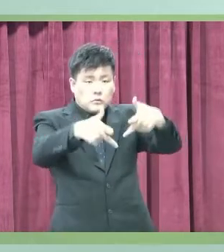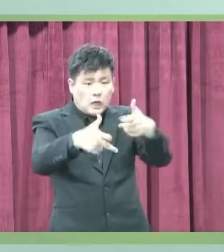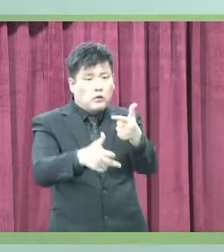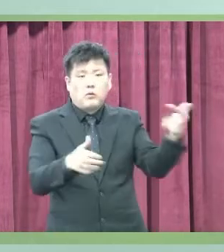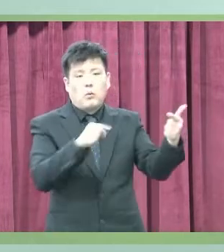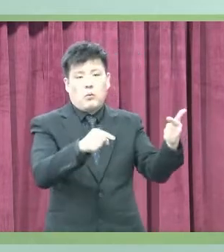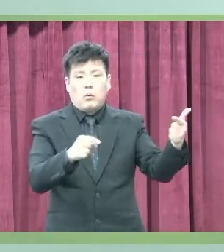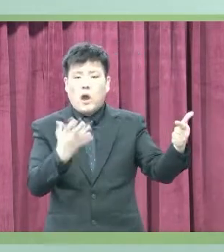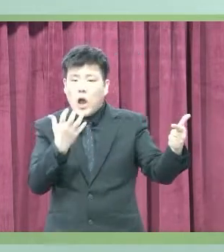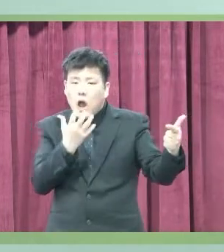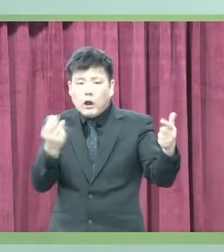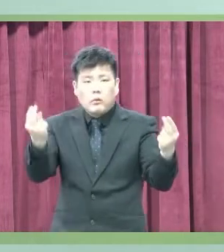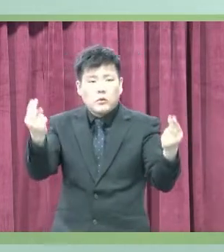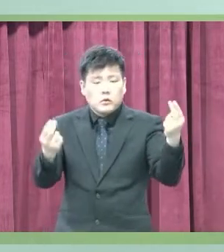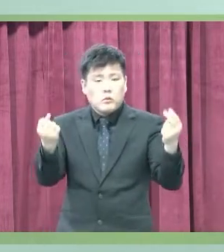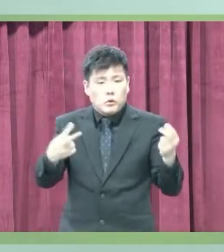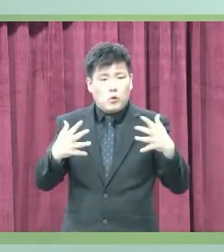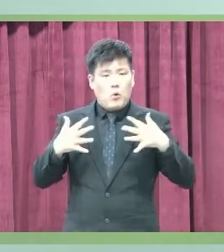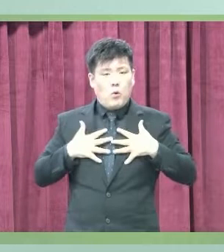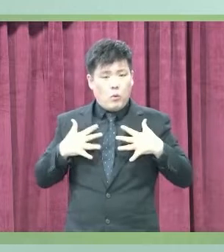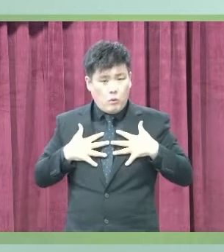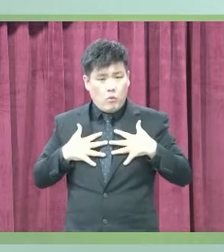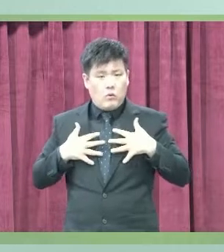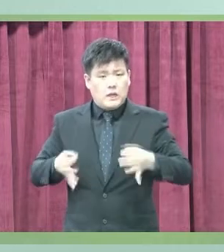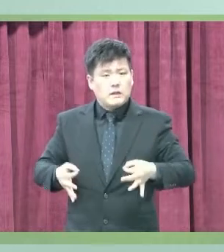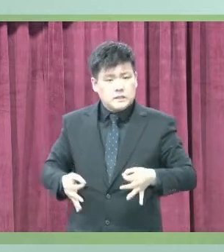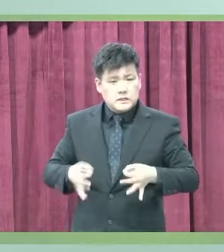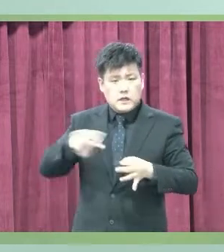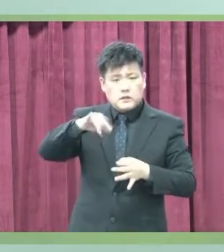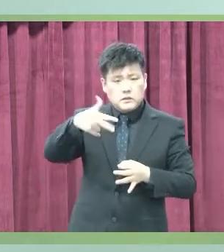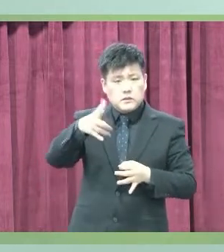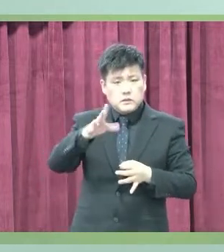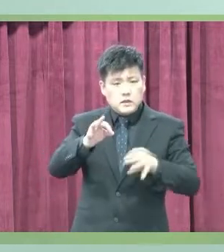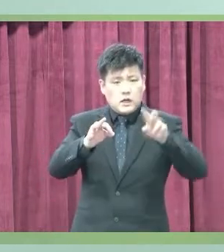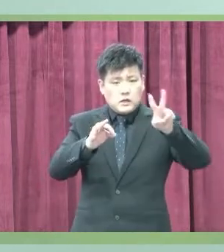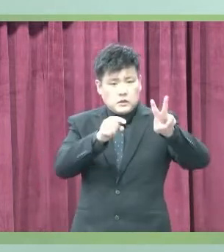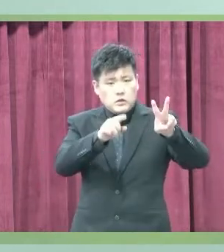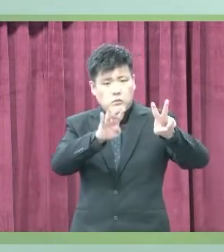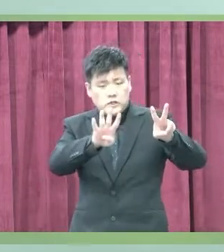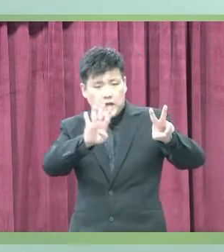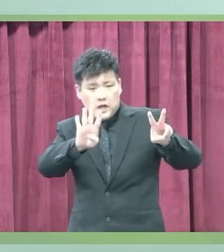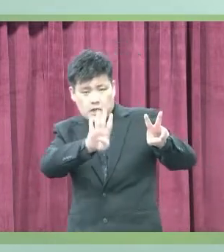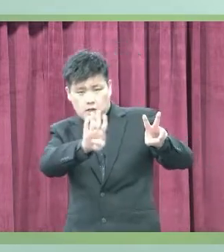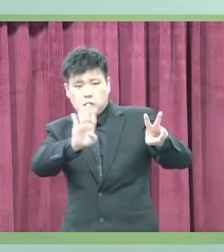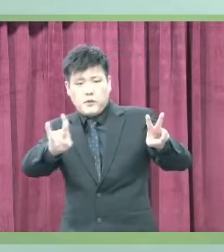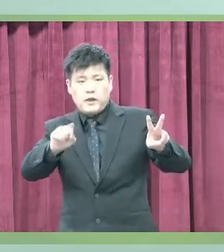컸고 기타 흉부 질환 그리고 신장 질환에서 2.4배로 그 다음 격차가 컸습니다.